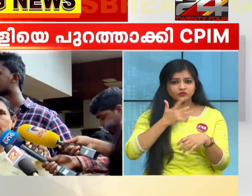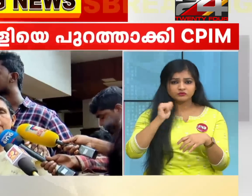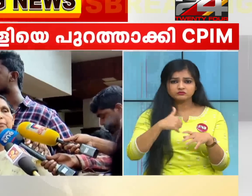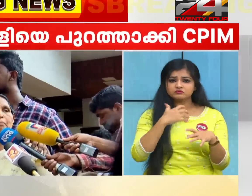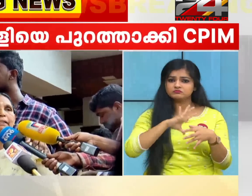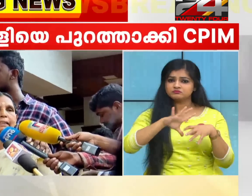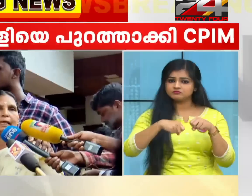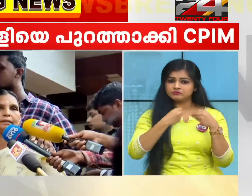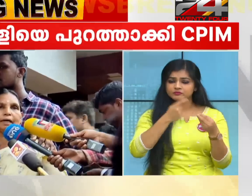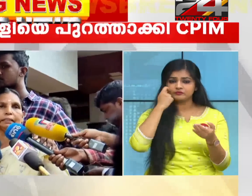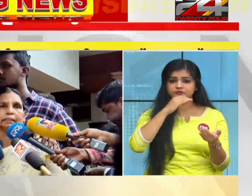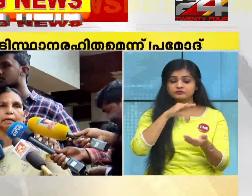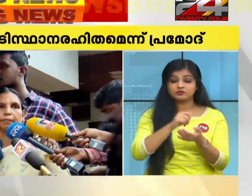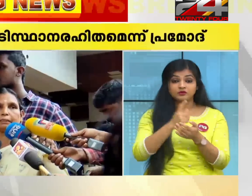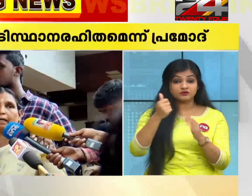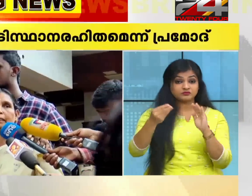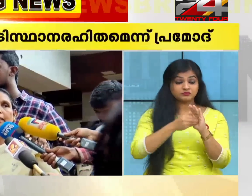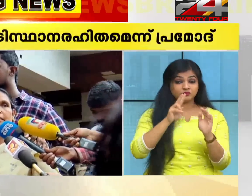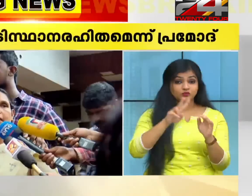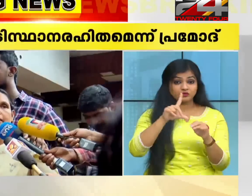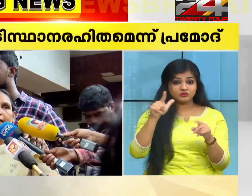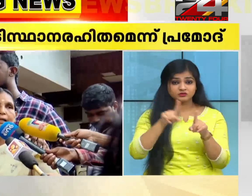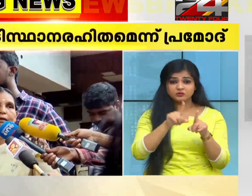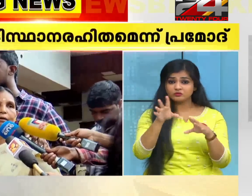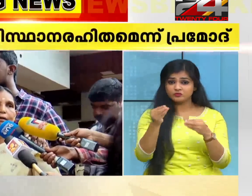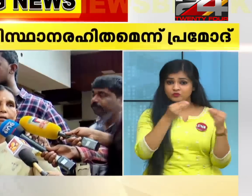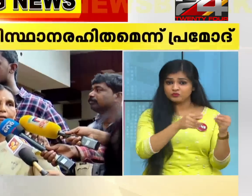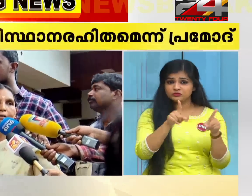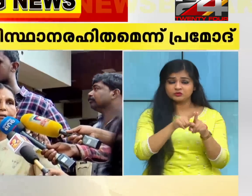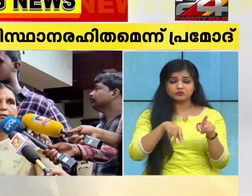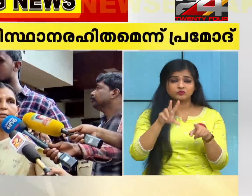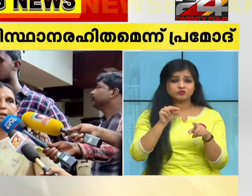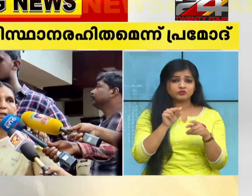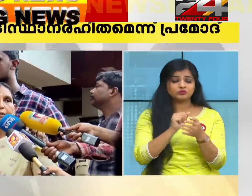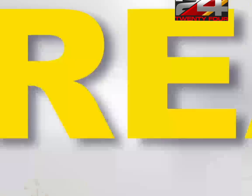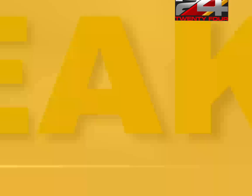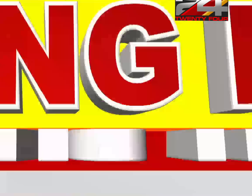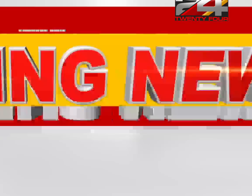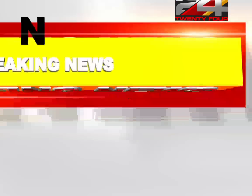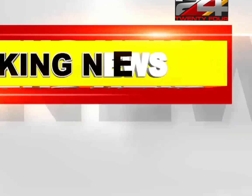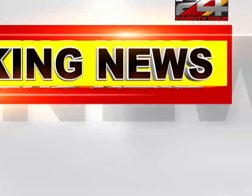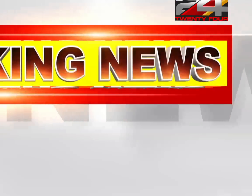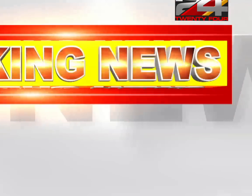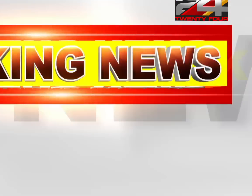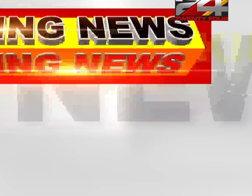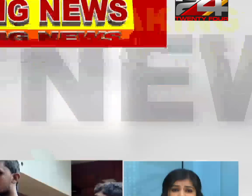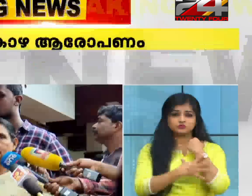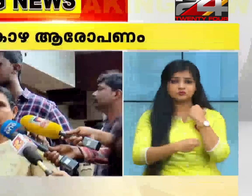എൻ്റെ മോൻ പൈസ എന്തായാലും വാങ്ങിയിട്ടില്ല. പൈസ വാങ്ങിക്കാന്ന് വെച്ചാൽ ഇതല്ലല്ലോ ഞങ്ങളെ വീട്ടിൻ്റെ സ്ഥിതി ഉണ്ടാവുക.